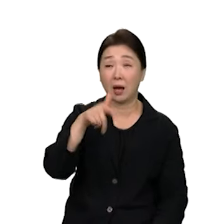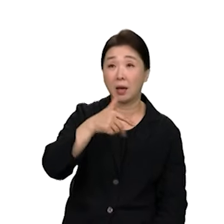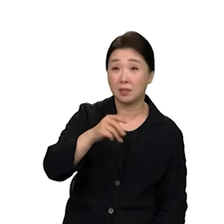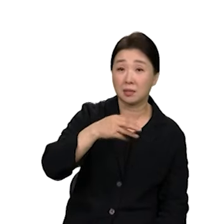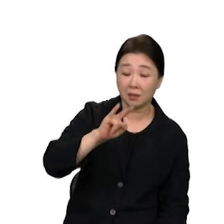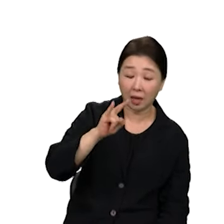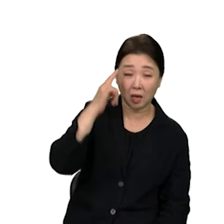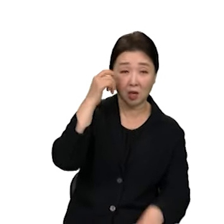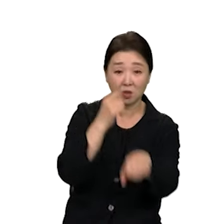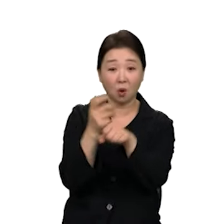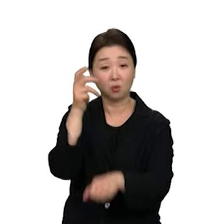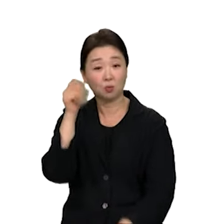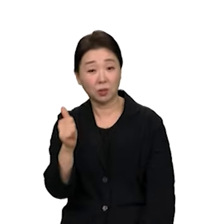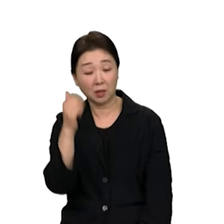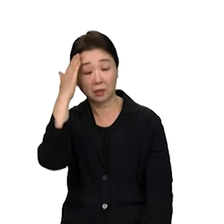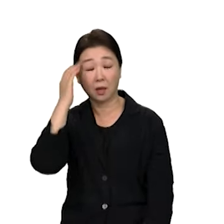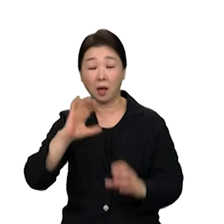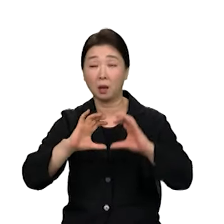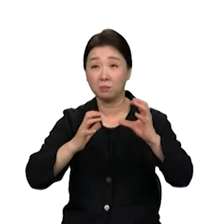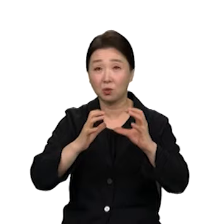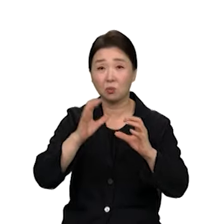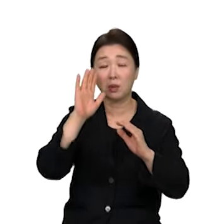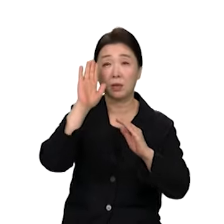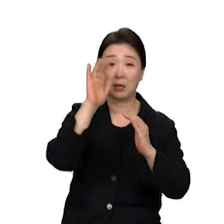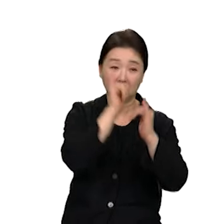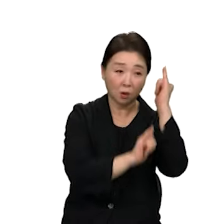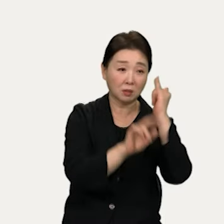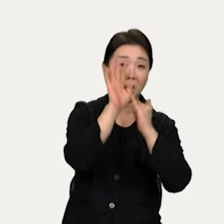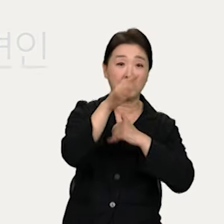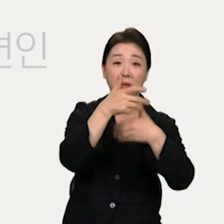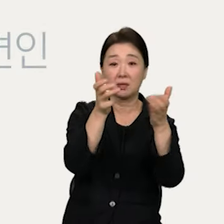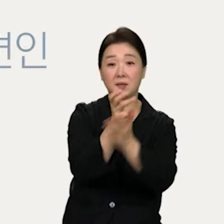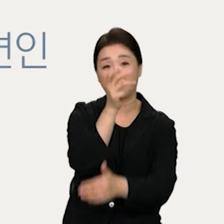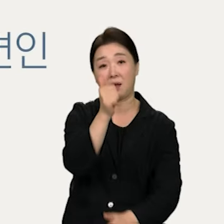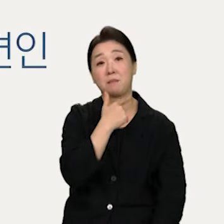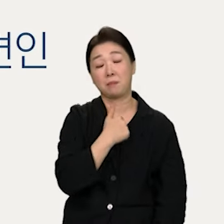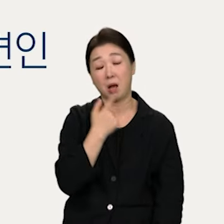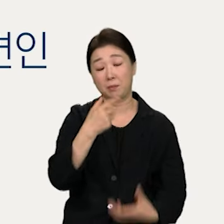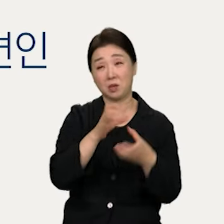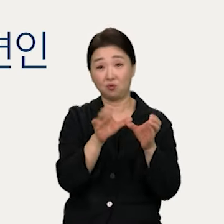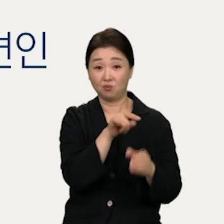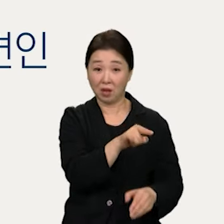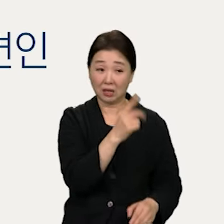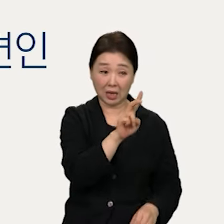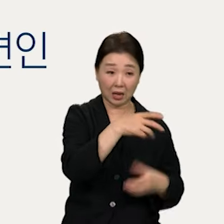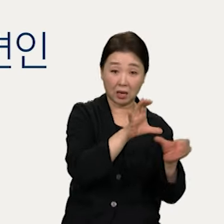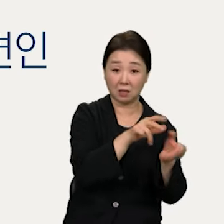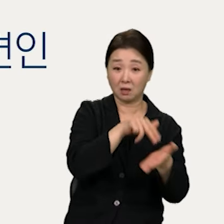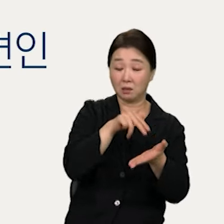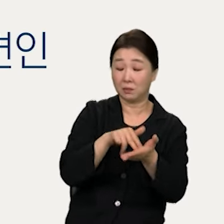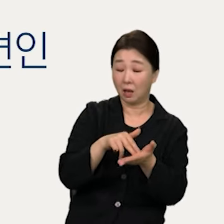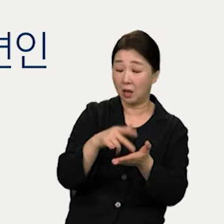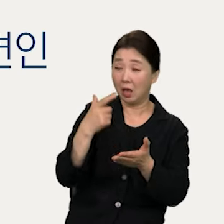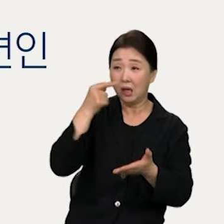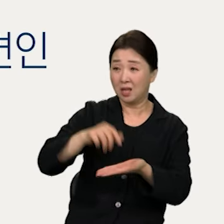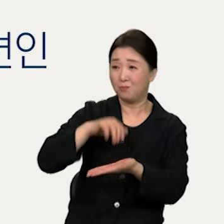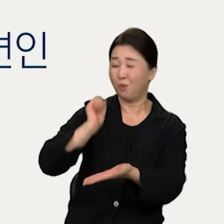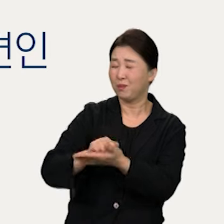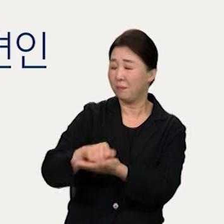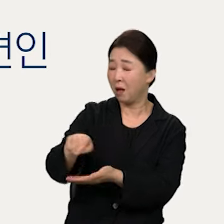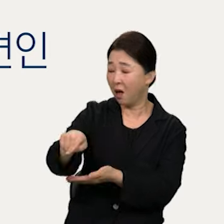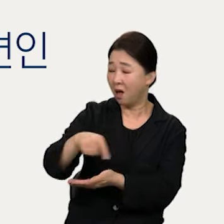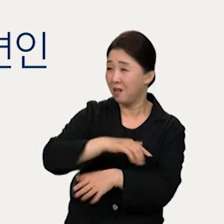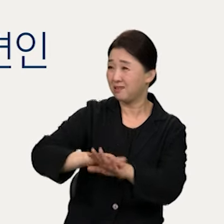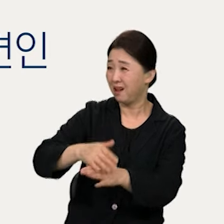연구위원장, 대한민국 역사와 미래 이사장을 지냈습니다. 더불어민주당 등 야당은 식민지배 미화 인사에